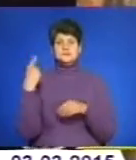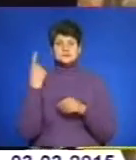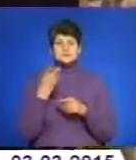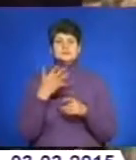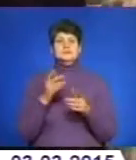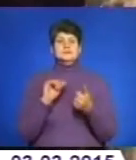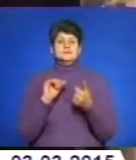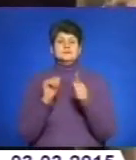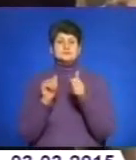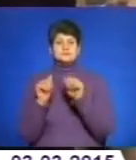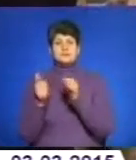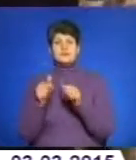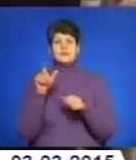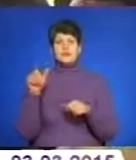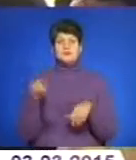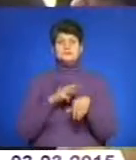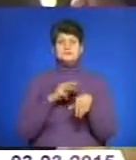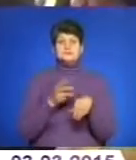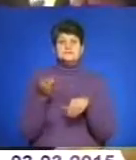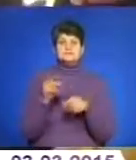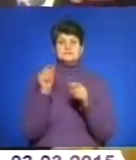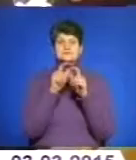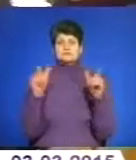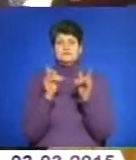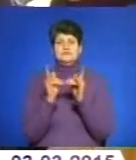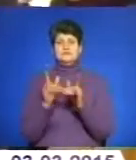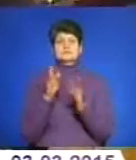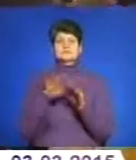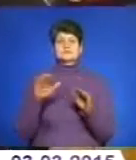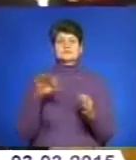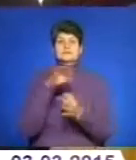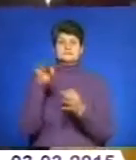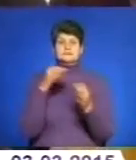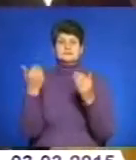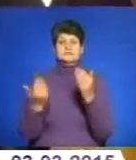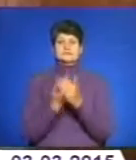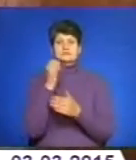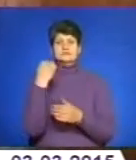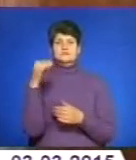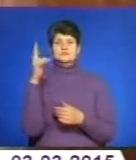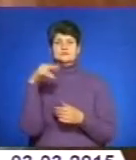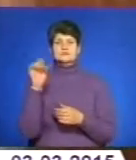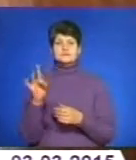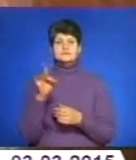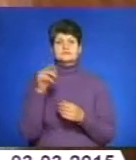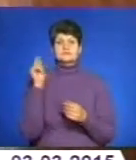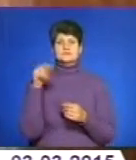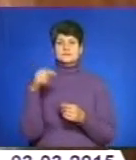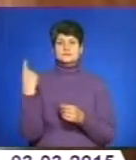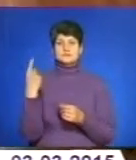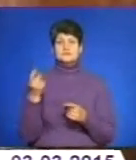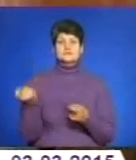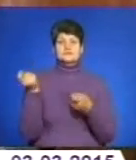чергової ротації люди у погонах завітали до школи-інтернату для дітей-сиріт у Новоайдарі Луганської області. Ми привезли діткам